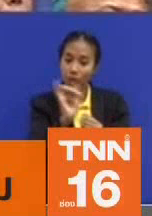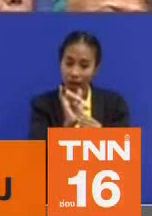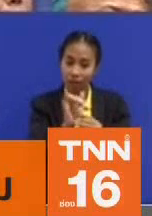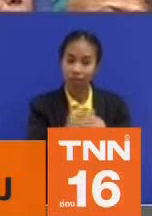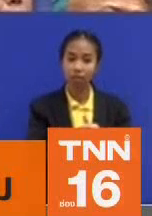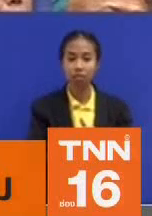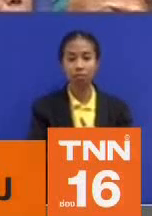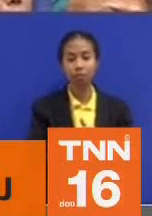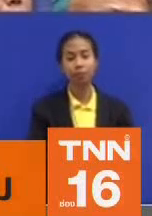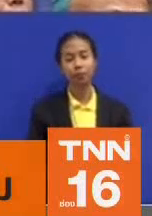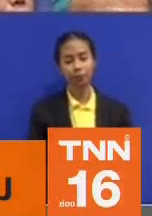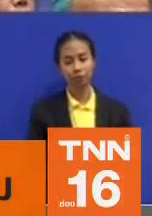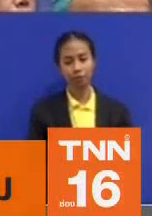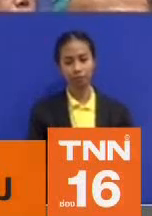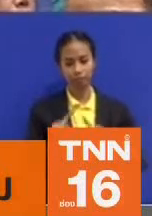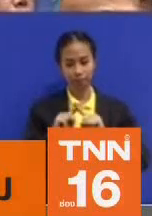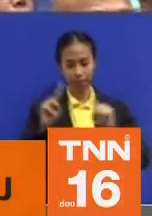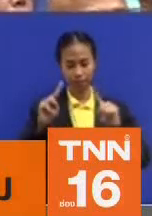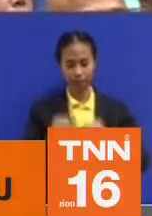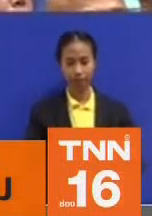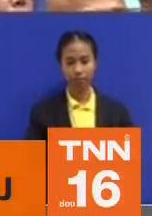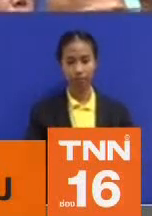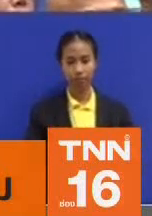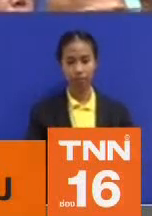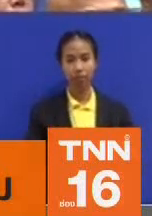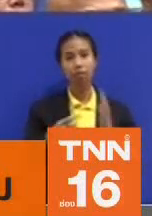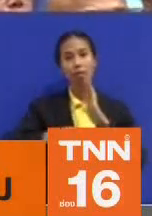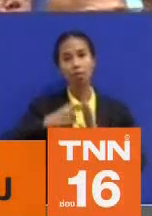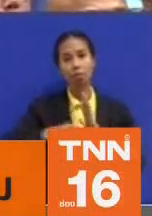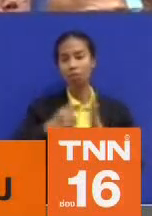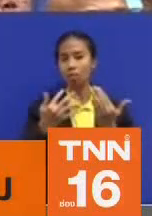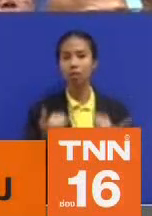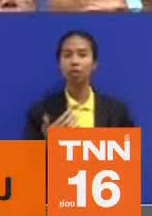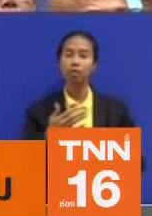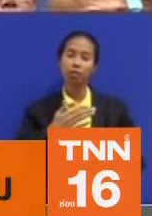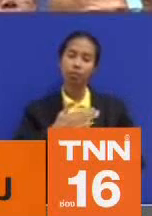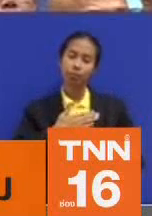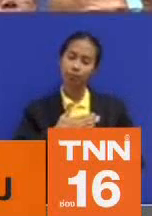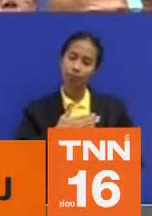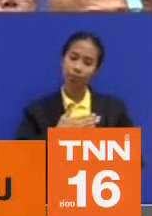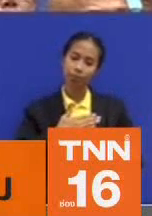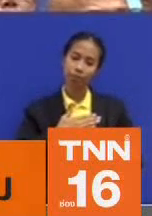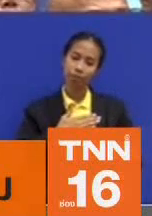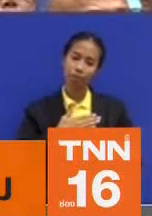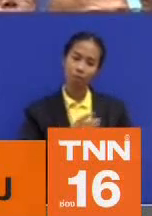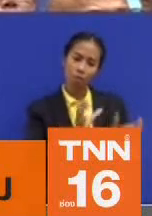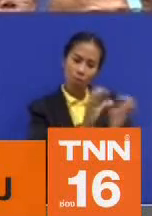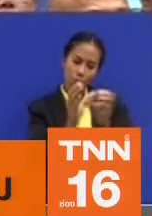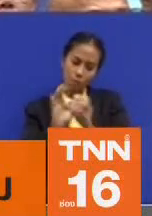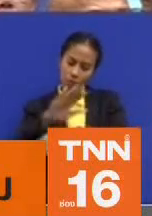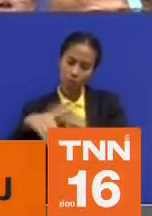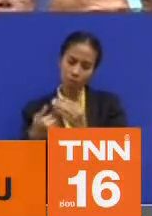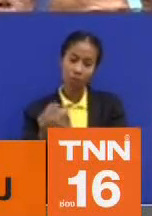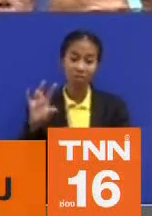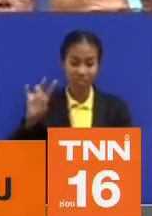การทักท้วงในทีหลังแต่อย่างไรก็แต่เนี่ยเหตุผลอย่างนี้พวกเรานะครับ7พรรคเห็น